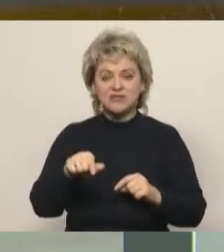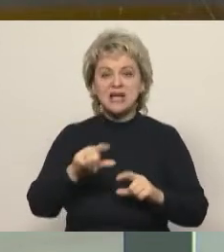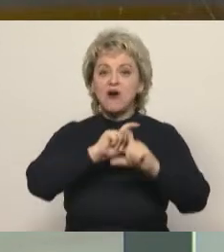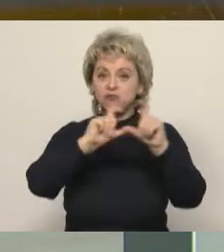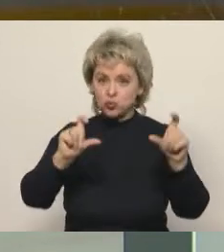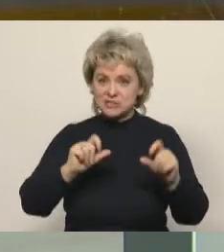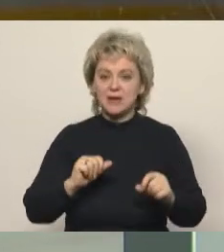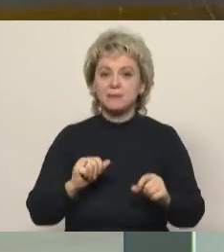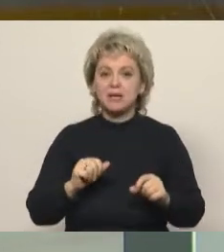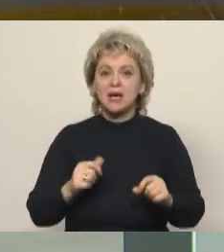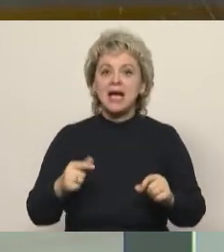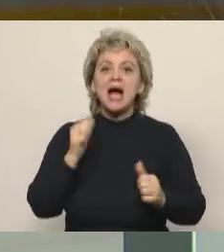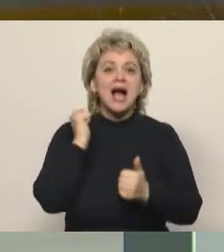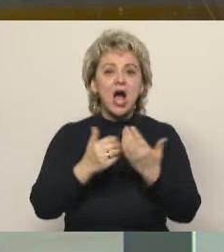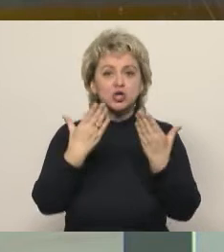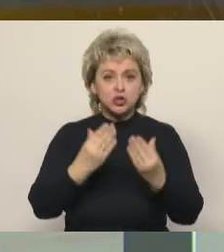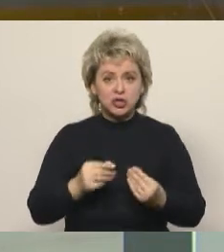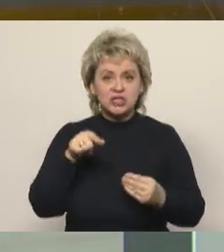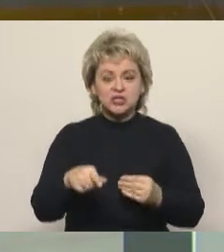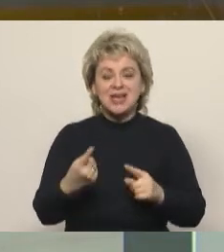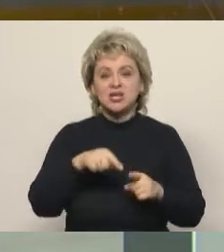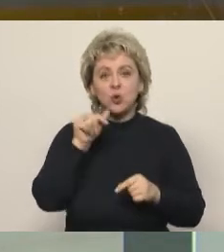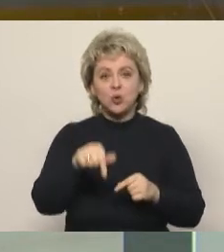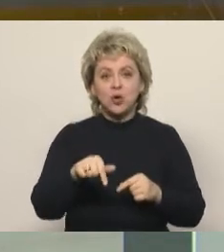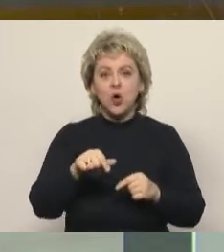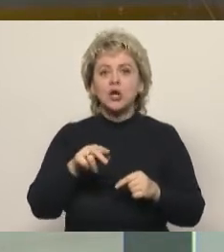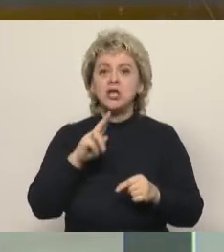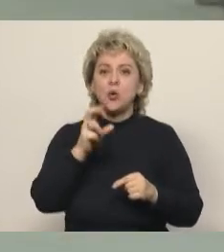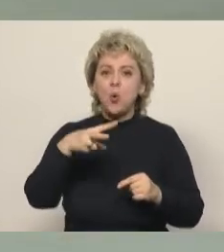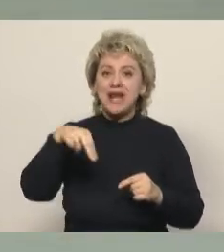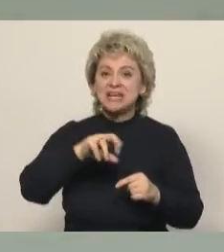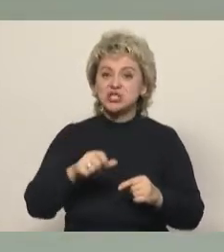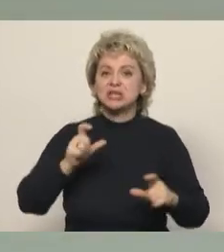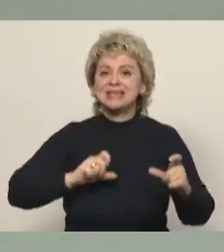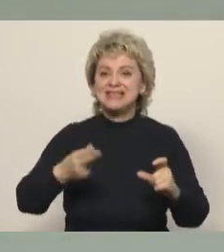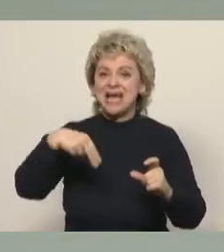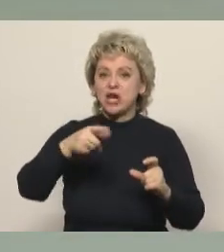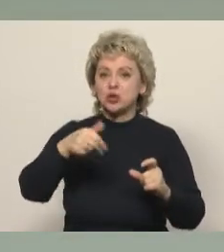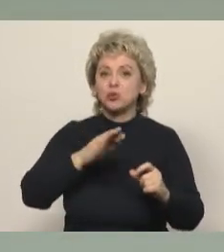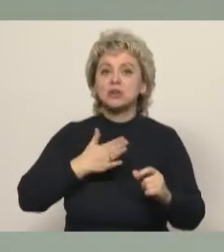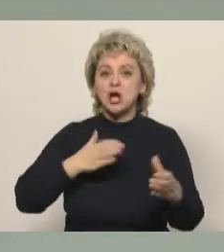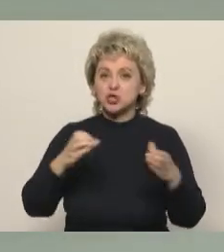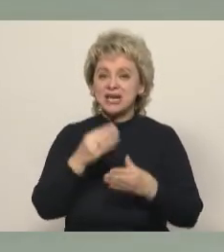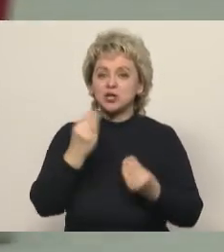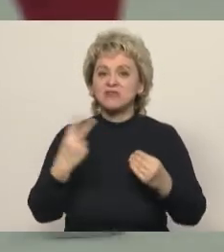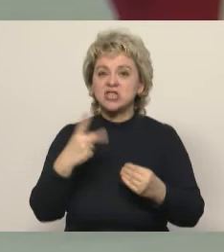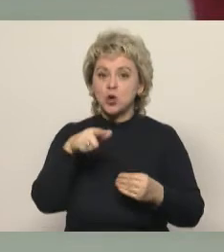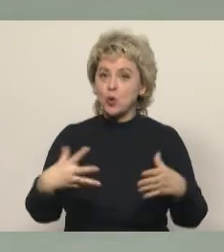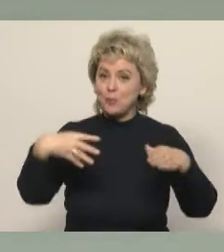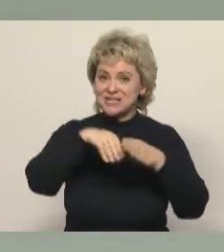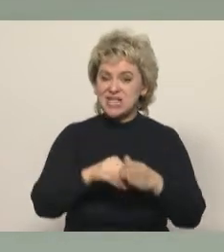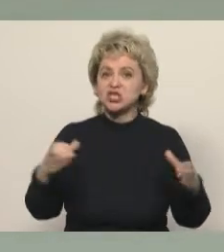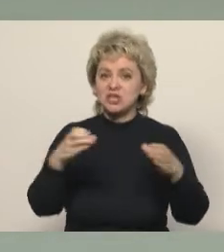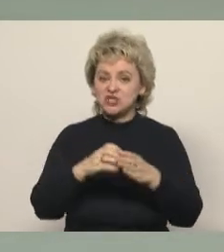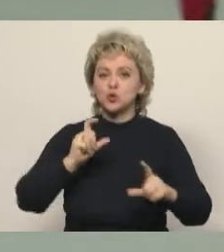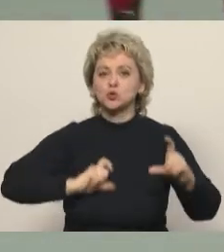вуза. Значит, также есть представители колледжа ДГТУ. Наша команда пока играет во 2-м по значимости